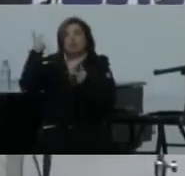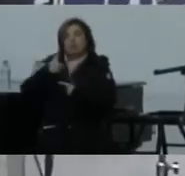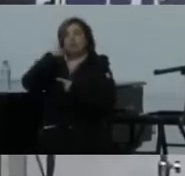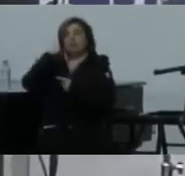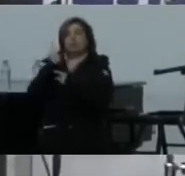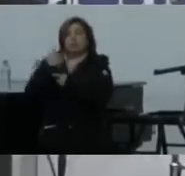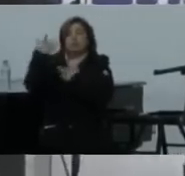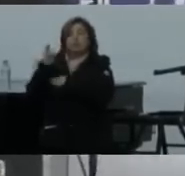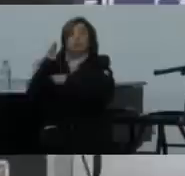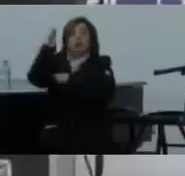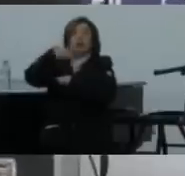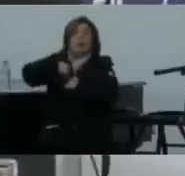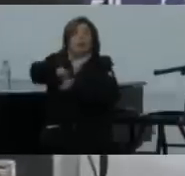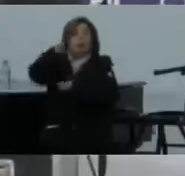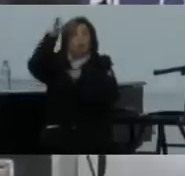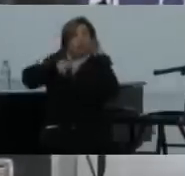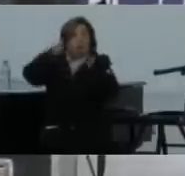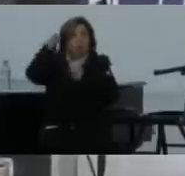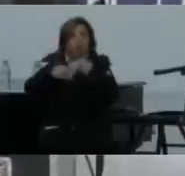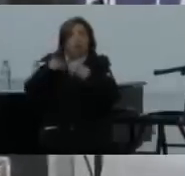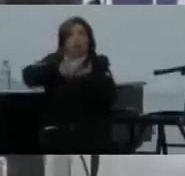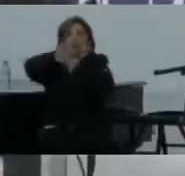fanno SPA con dentro le SPA,